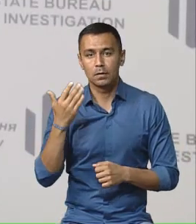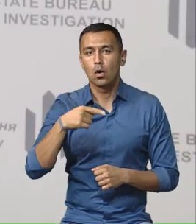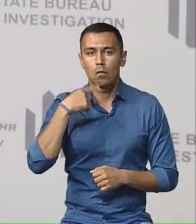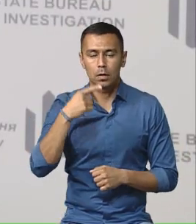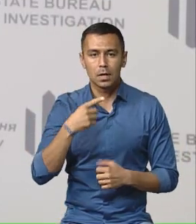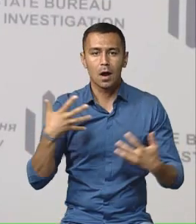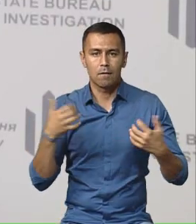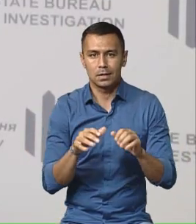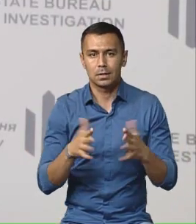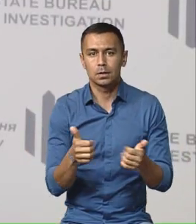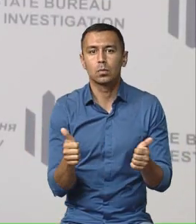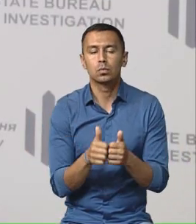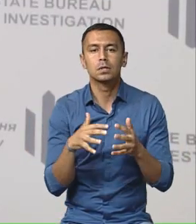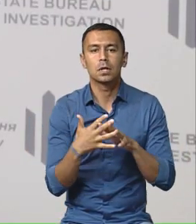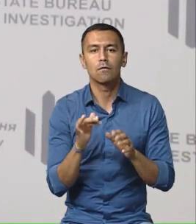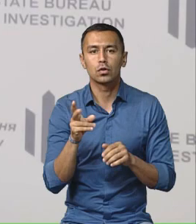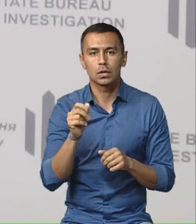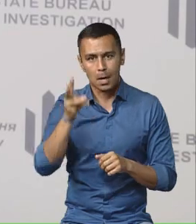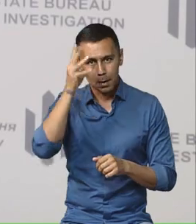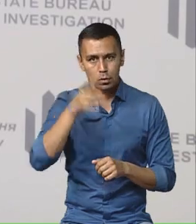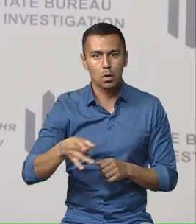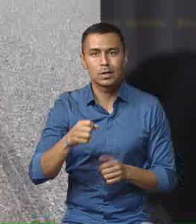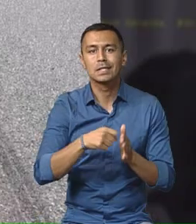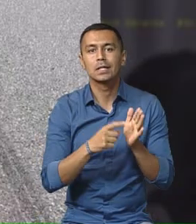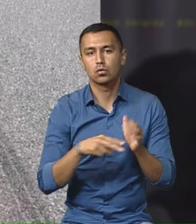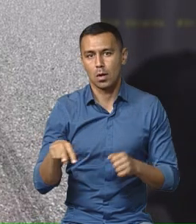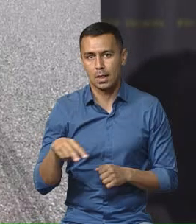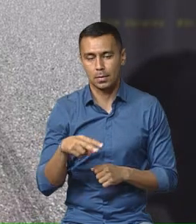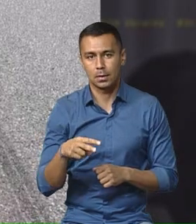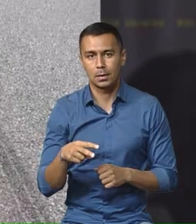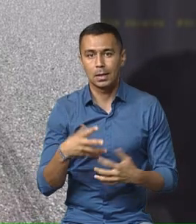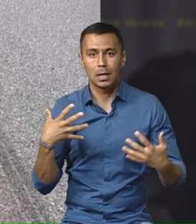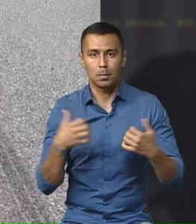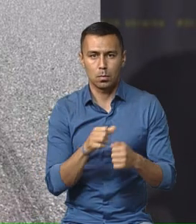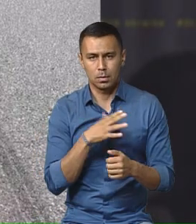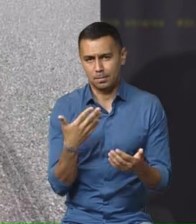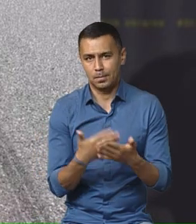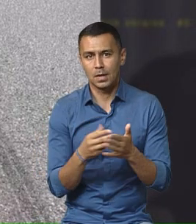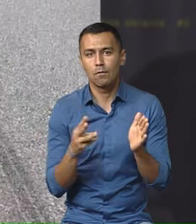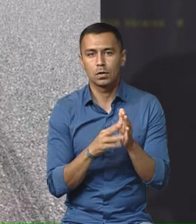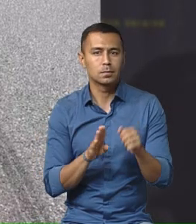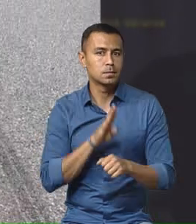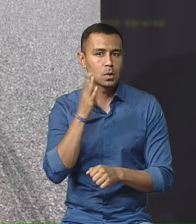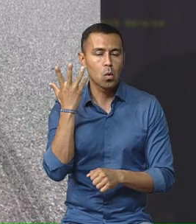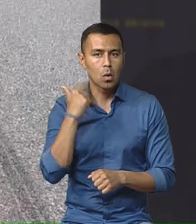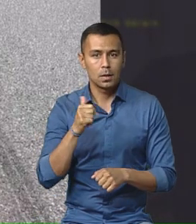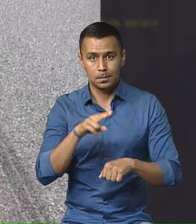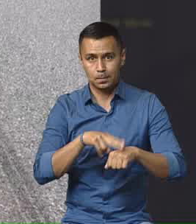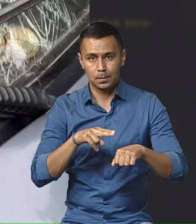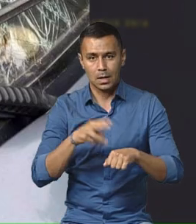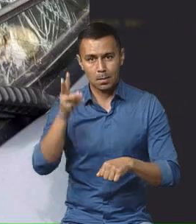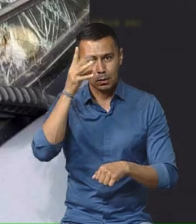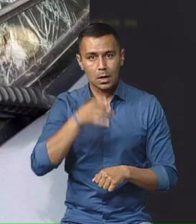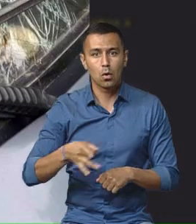словами, аварія сталася поблизу села Водички Хмельницького району 16 липня. ДТП сталося близько 8 години ранку, коли дільничний офіцер